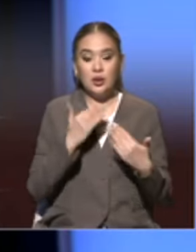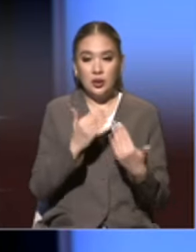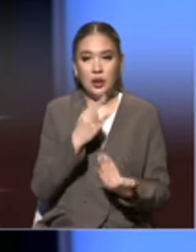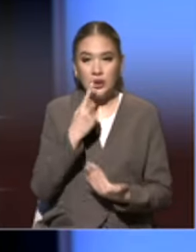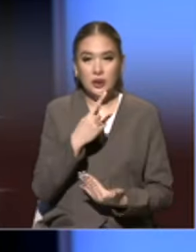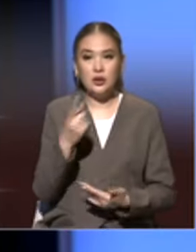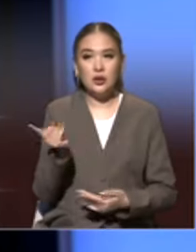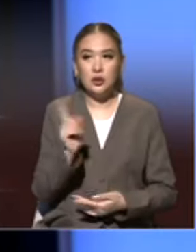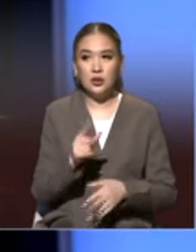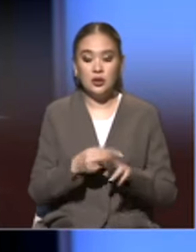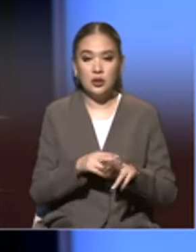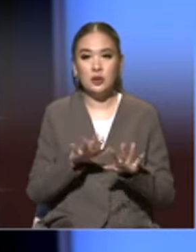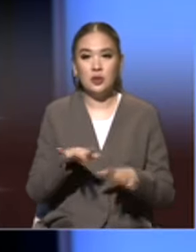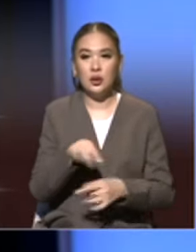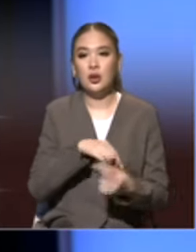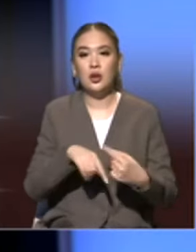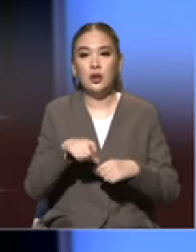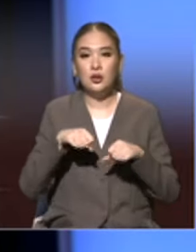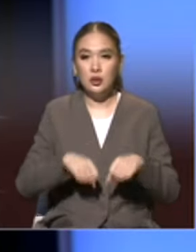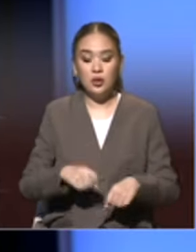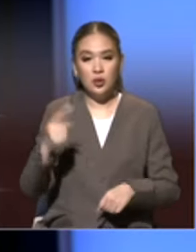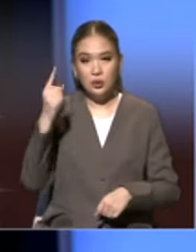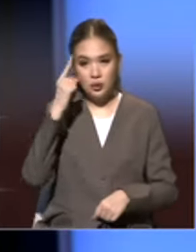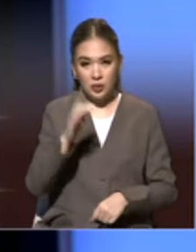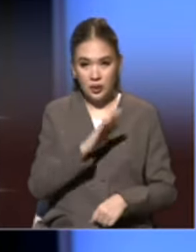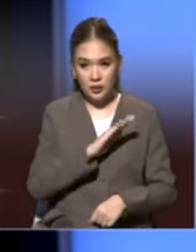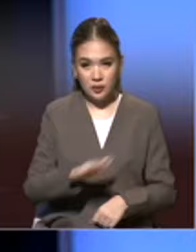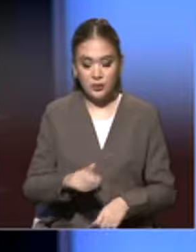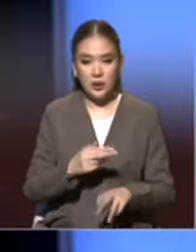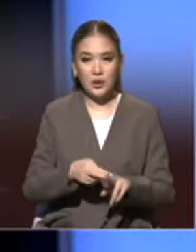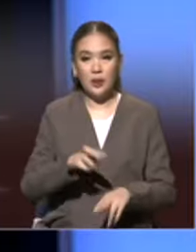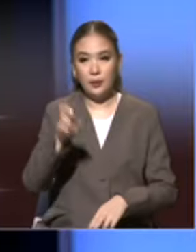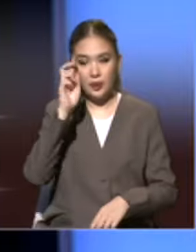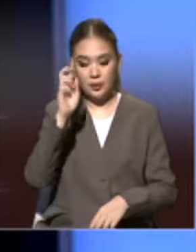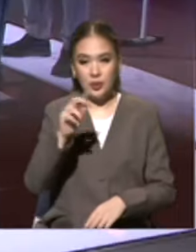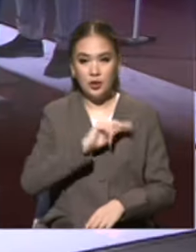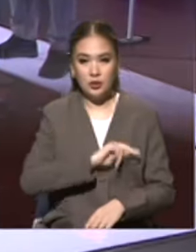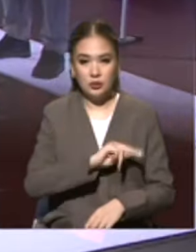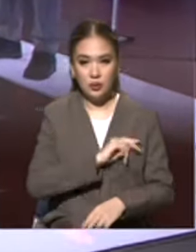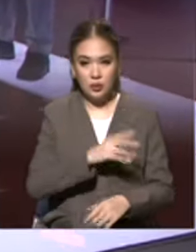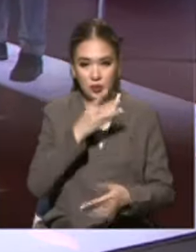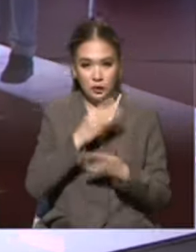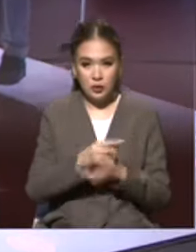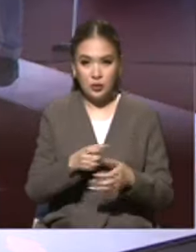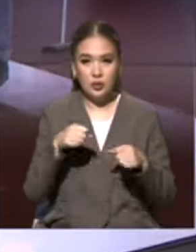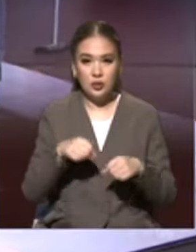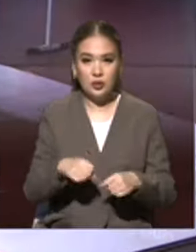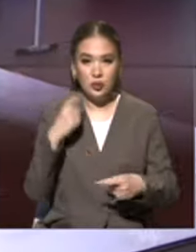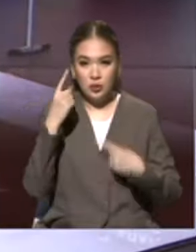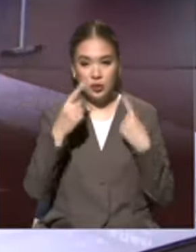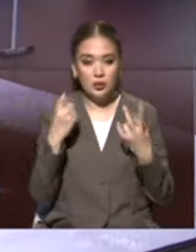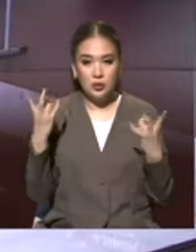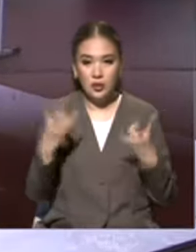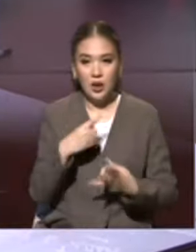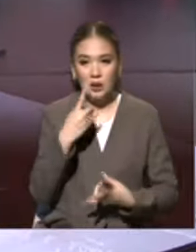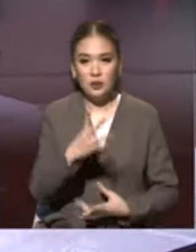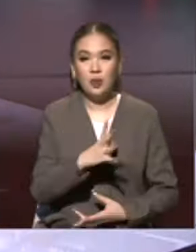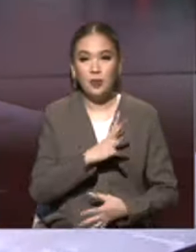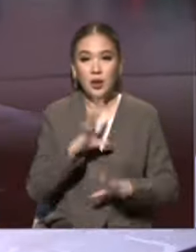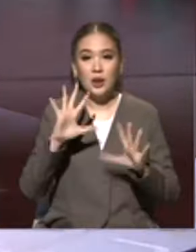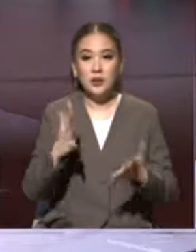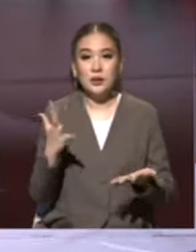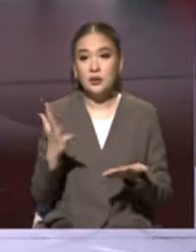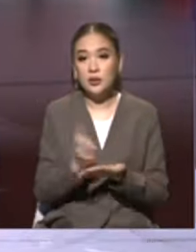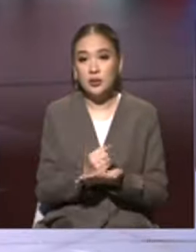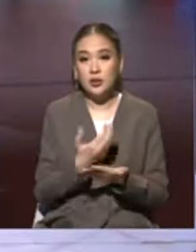қана кәсіпкерлердің құқығын ойлай бермей, мемлекеттік қызметкердің құқығын ойландырсай деп айтып жатыр да. Былай алатын